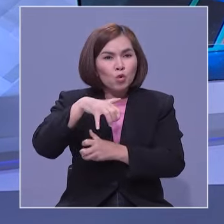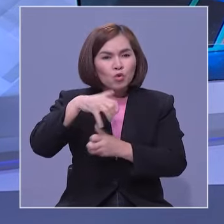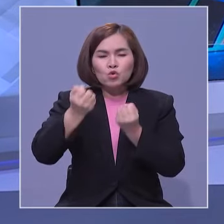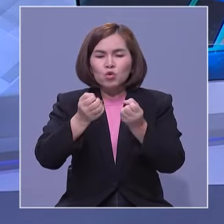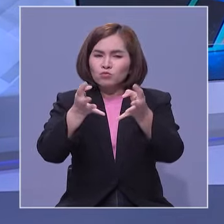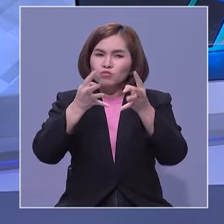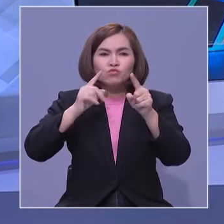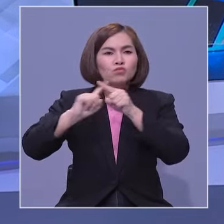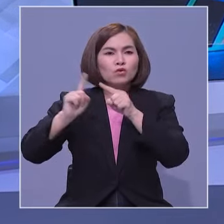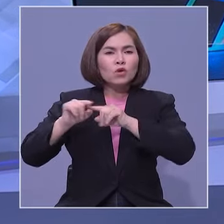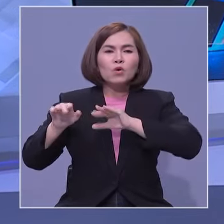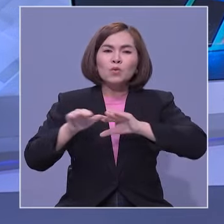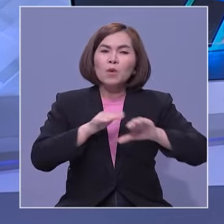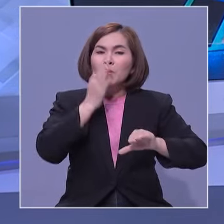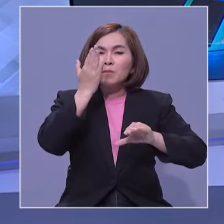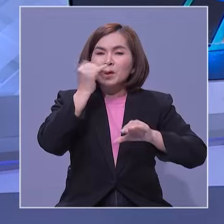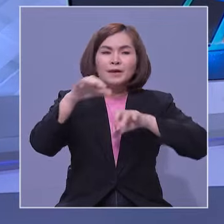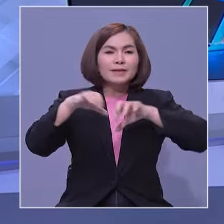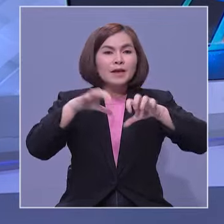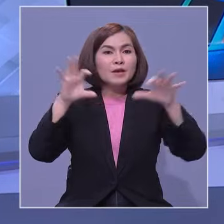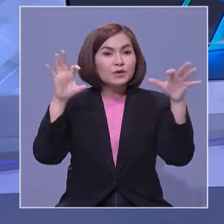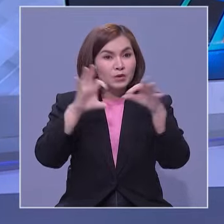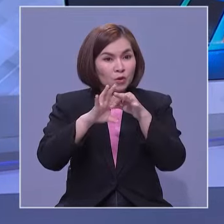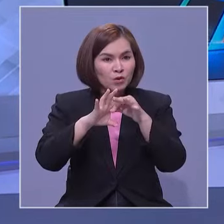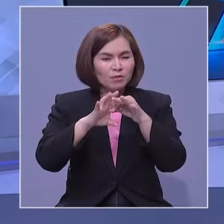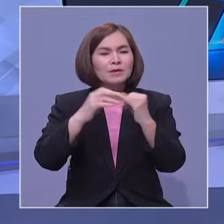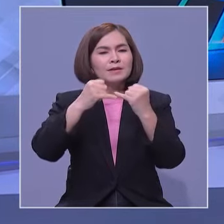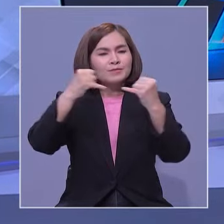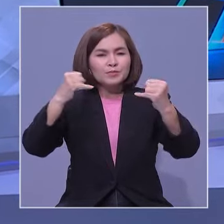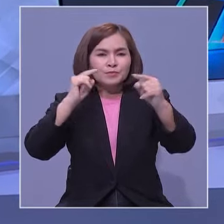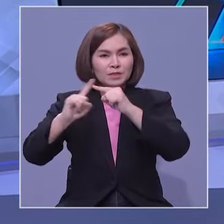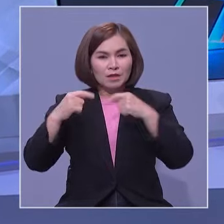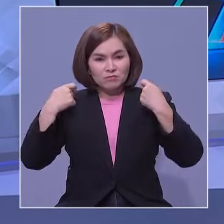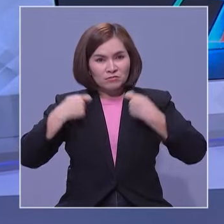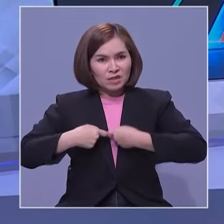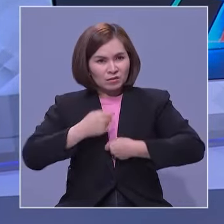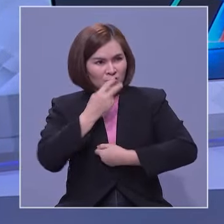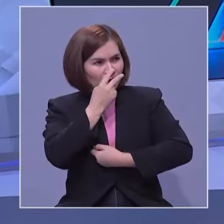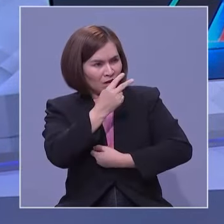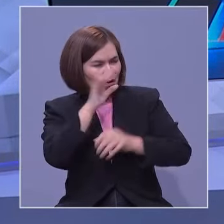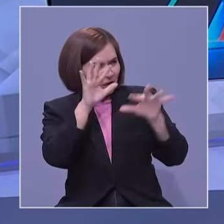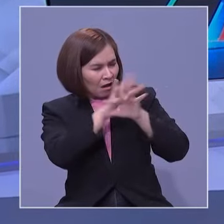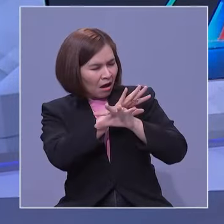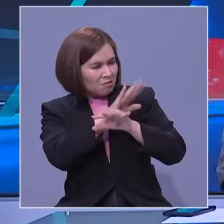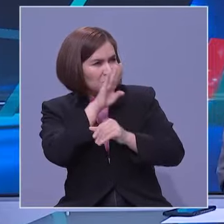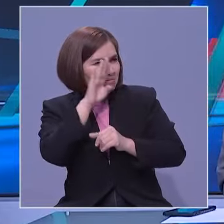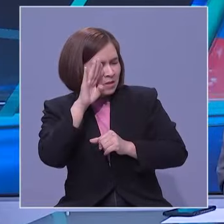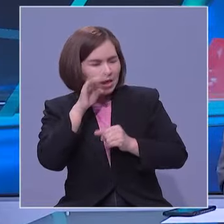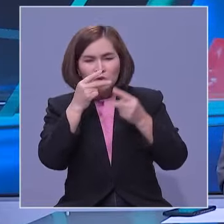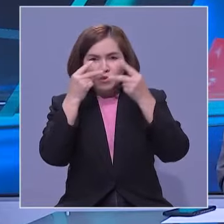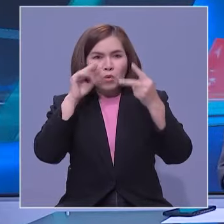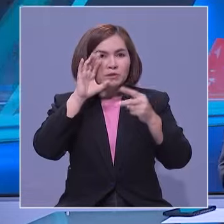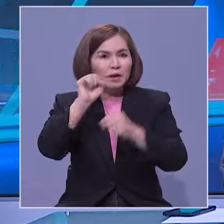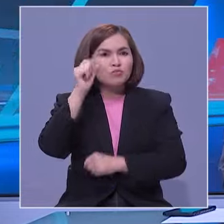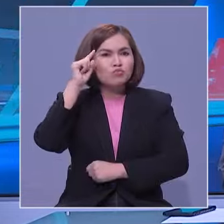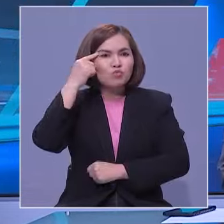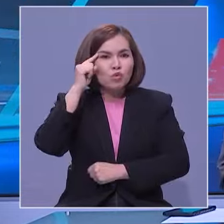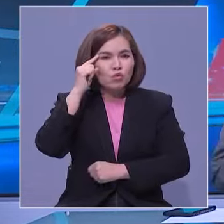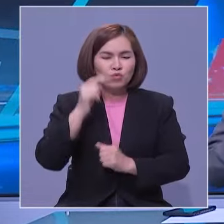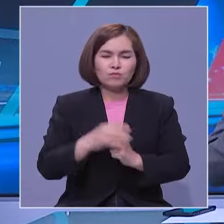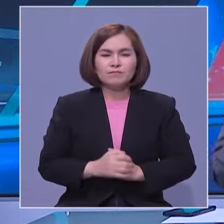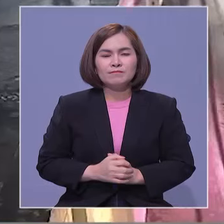มามาจัดการเรื่องของสายเคเบิลแล้วการแต่งกายเนี่ยเหมือนกับเป็นคนมาจัดการเรื่องนี้โดยตรงอ่ะไม่เหมือนโจรน่ะนะฮะแต่สุด